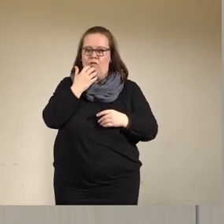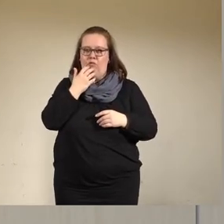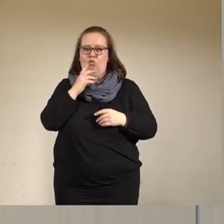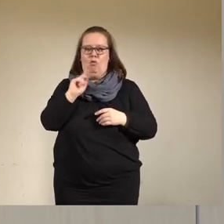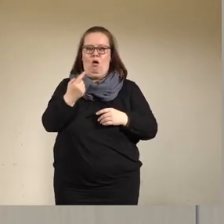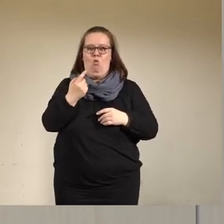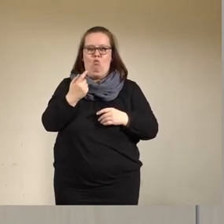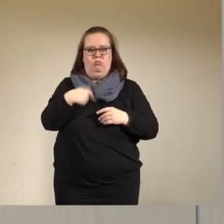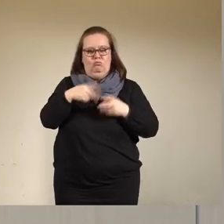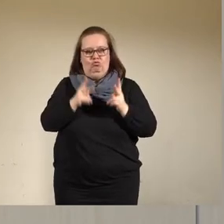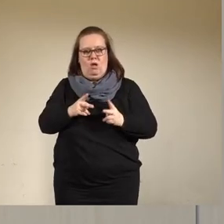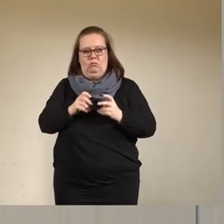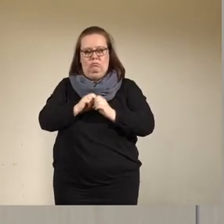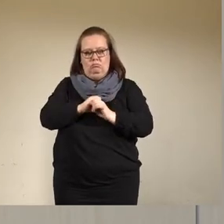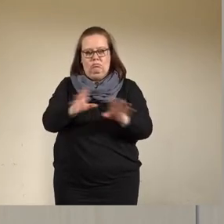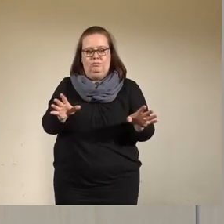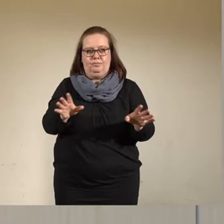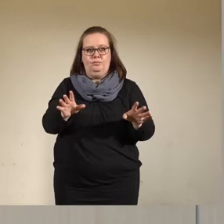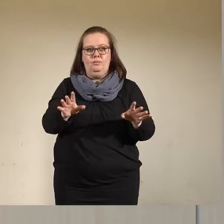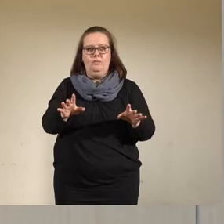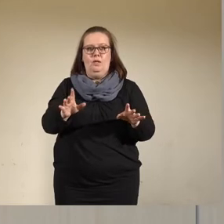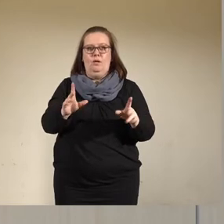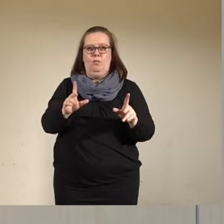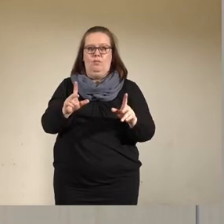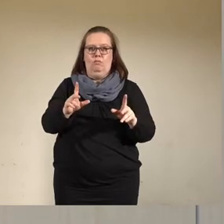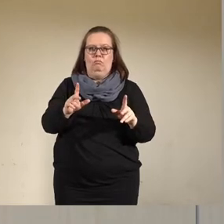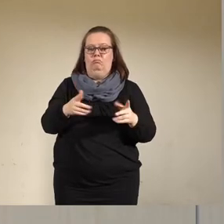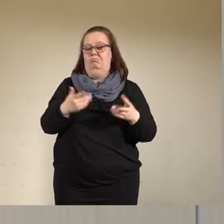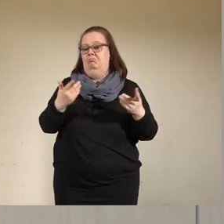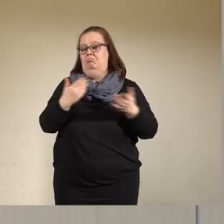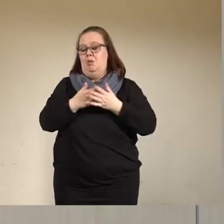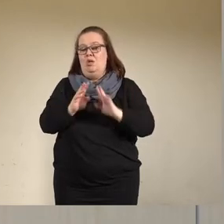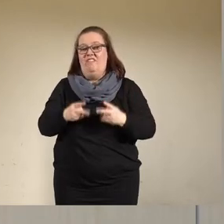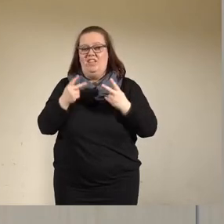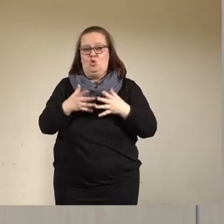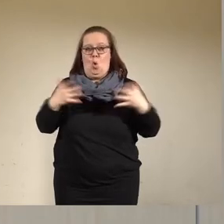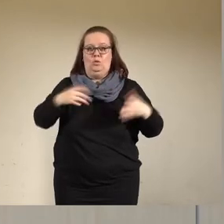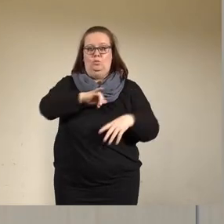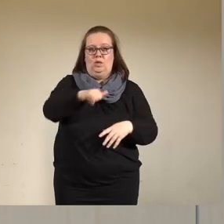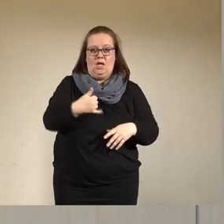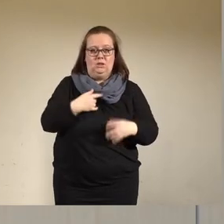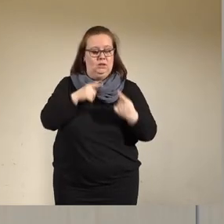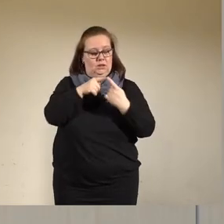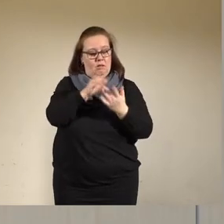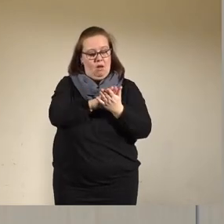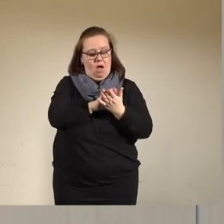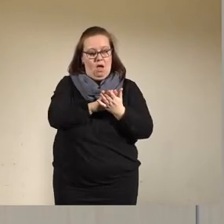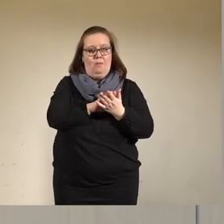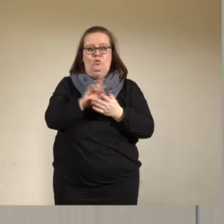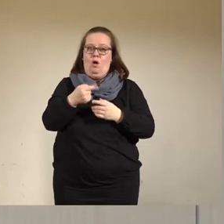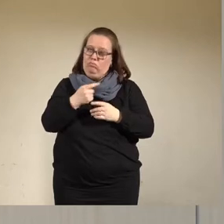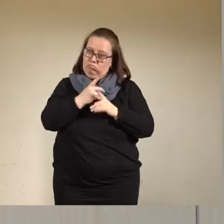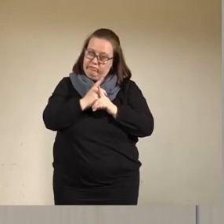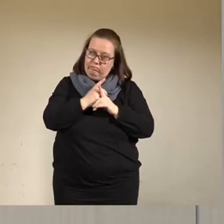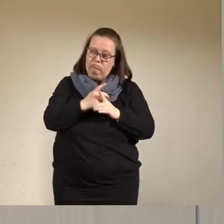die Stadt hinein senden. Wir verabschieden uns nicht von wichtigen Großprojekten, die wir uns vorgenommen haben, sondern wir halten an